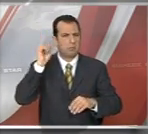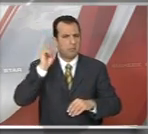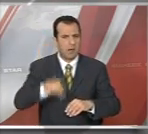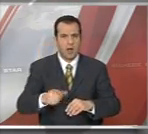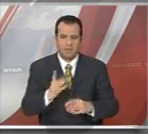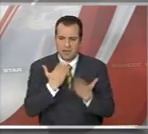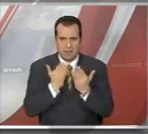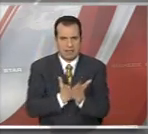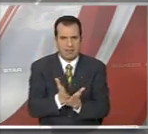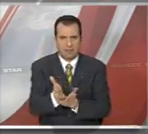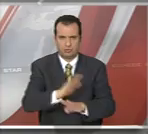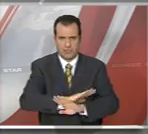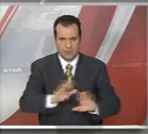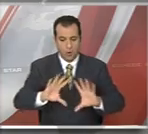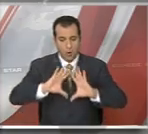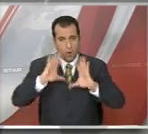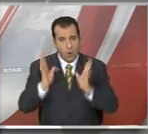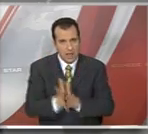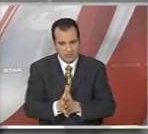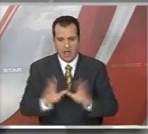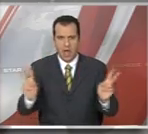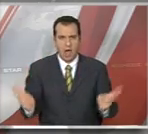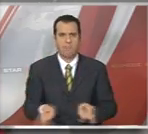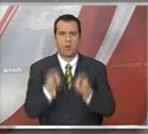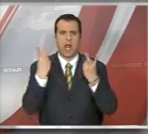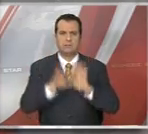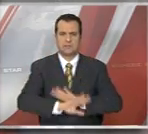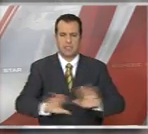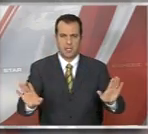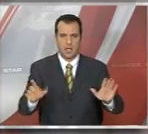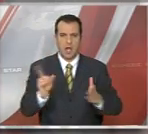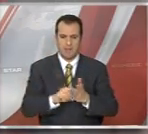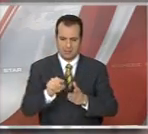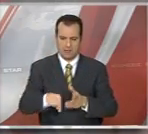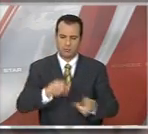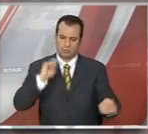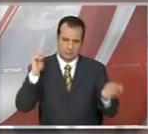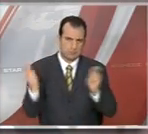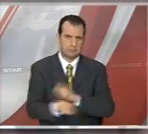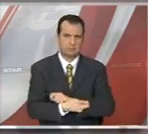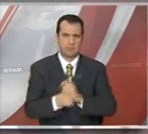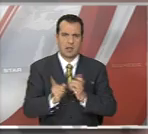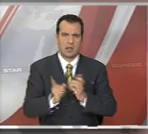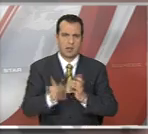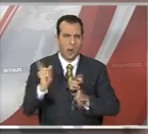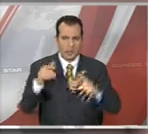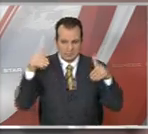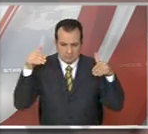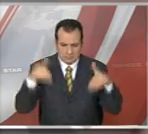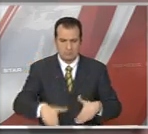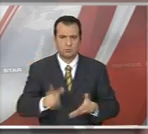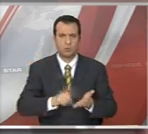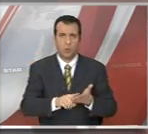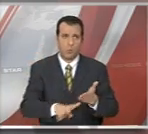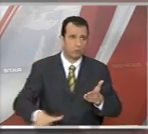δικαίου όλα αυτά λοιπόν έρχονται σιγά-σιγά στο φως πρέπει να αποκατασταθεί η νομιμότητα εγώ θα έλεγα σε όλη την ελληνική επικράτεια